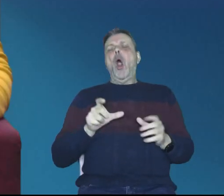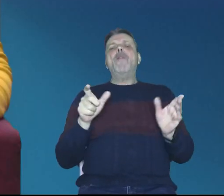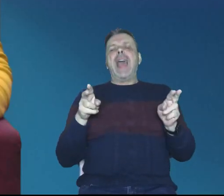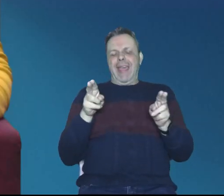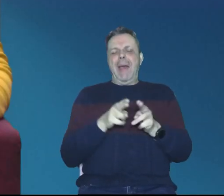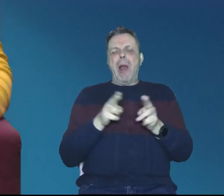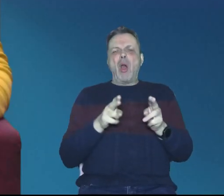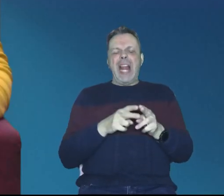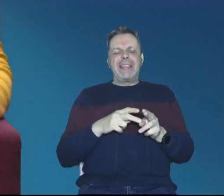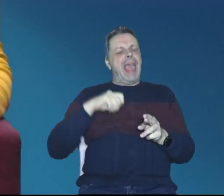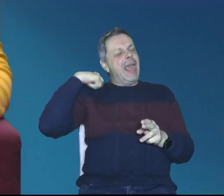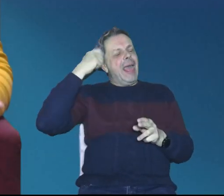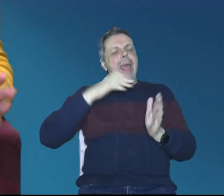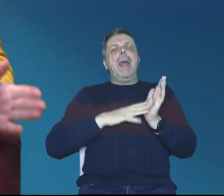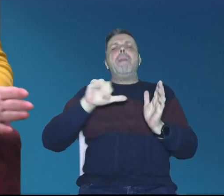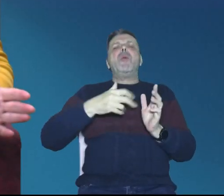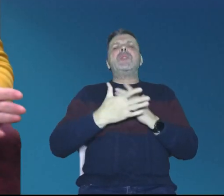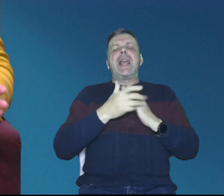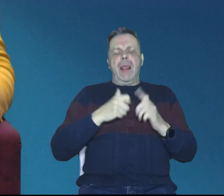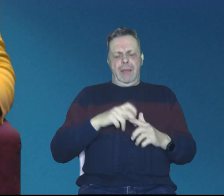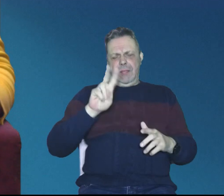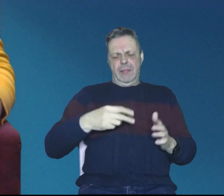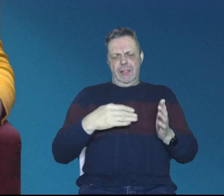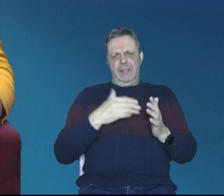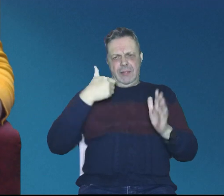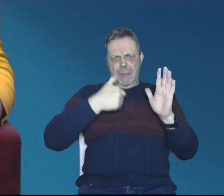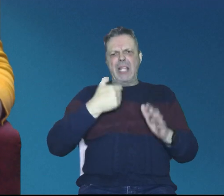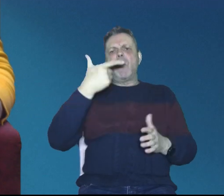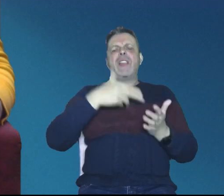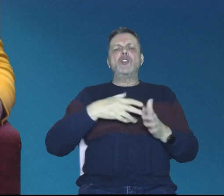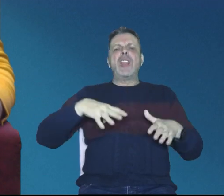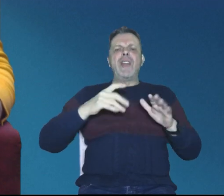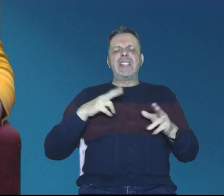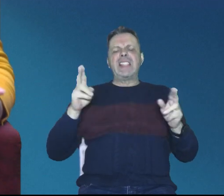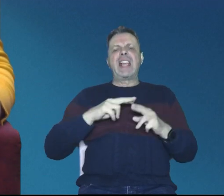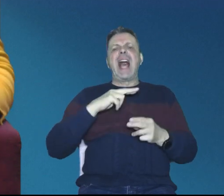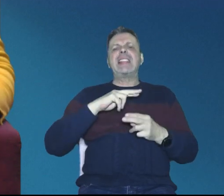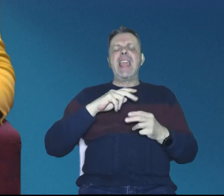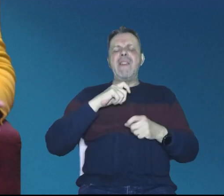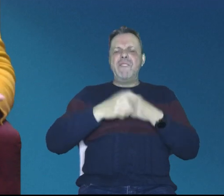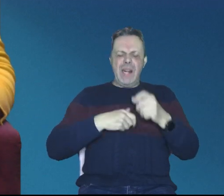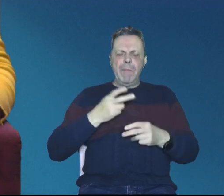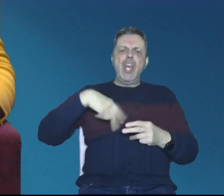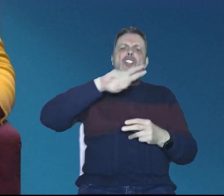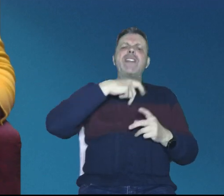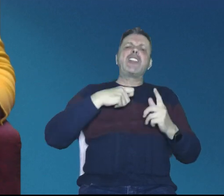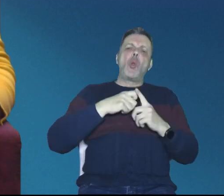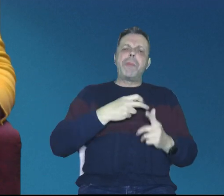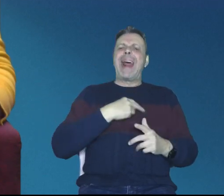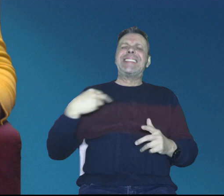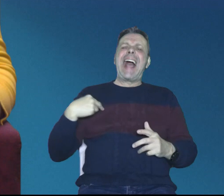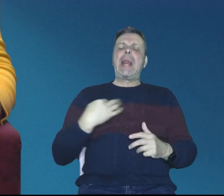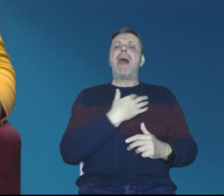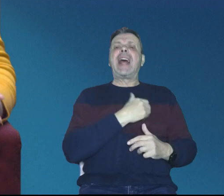ove mjuzikliče koje smo radili. Dakle, samo ću kratko reći. Snimili smo 2019. kratki film Šetnja s Kolumbinama